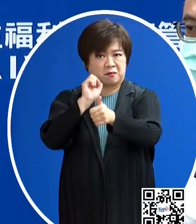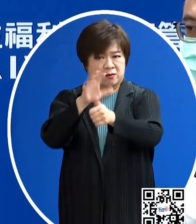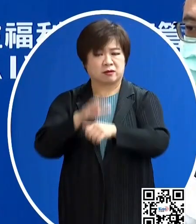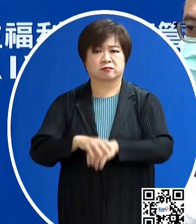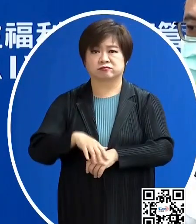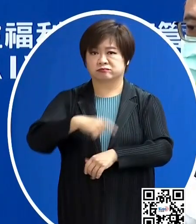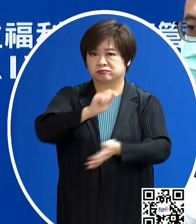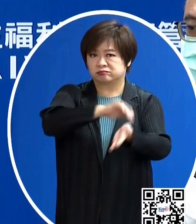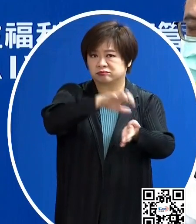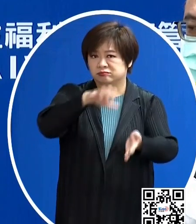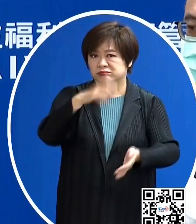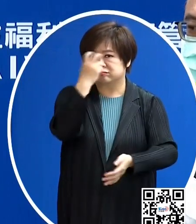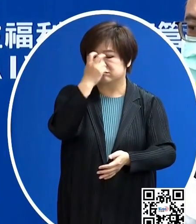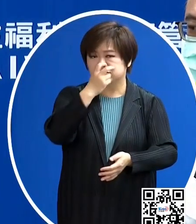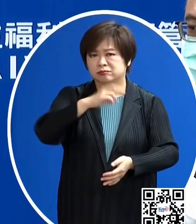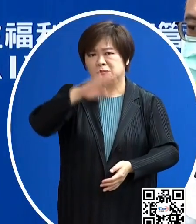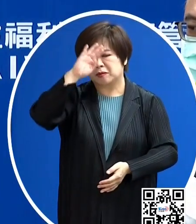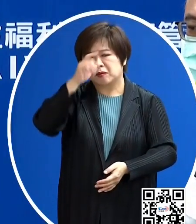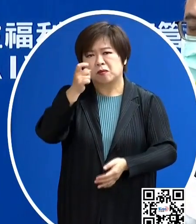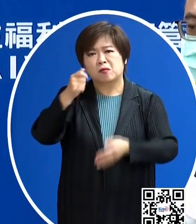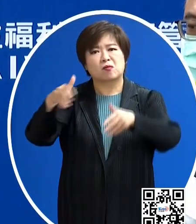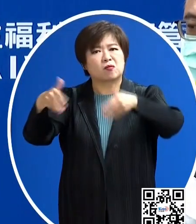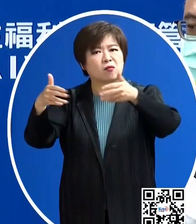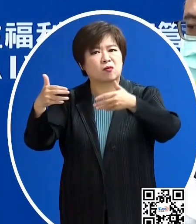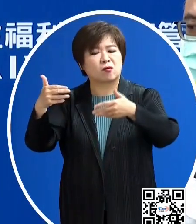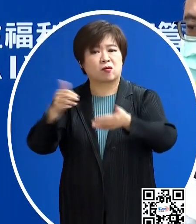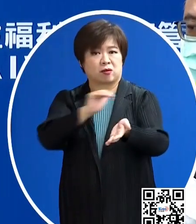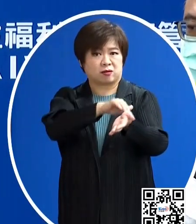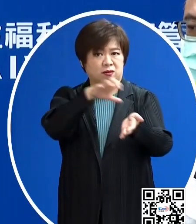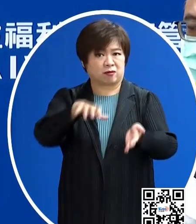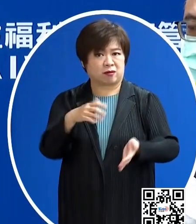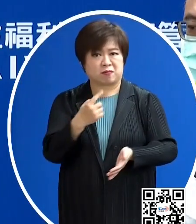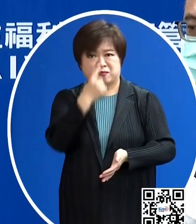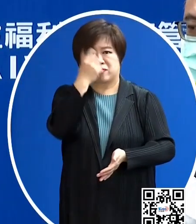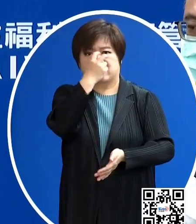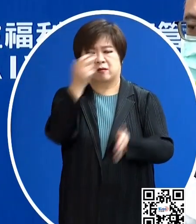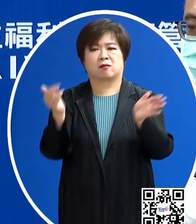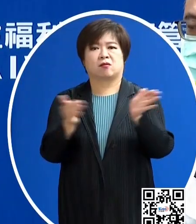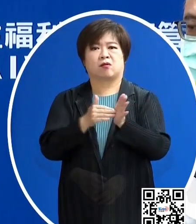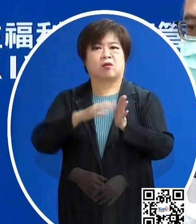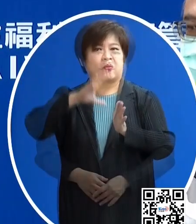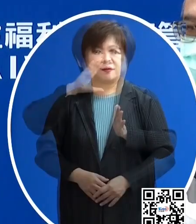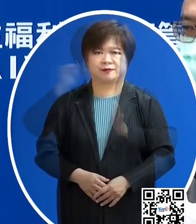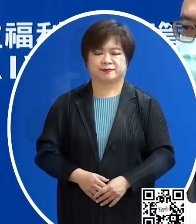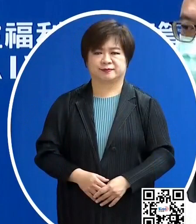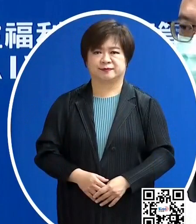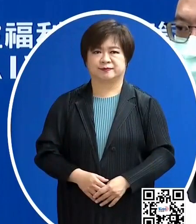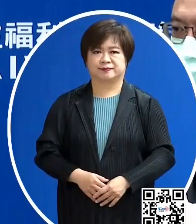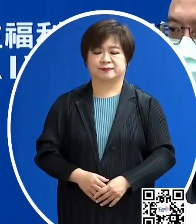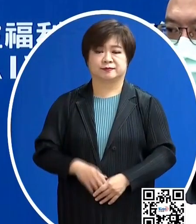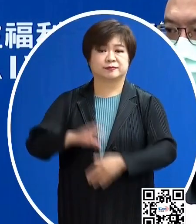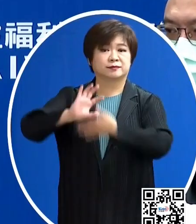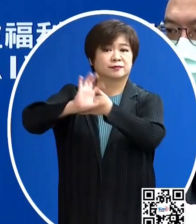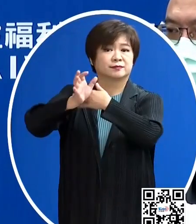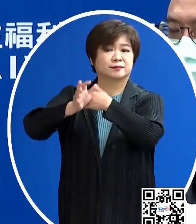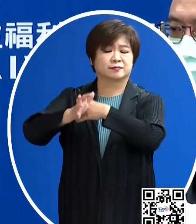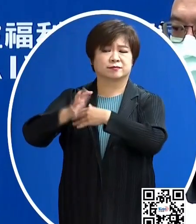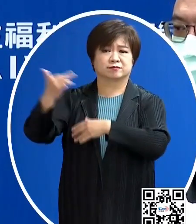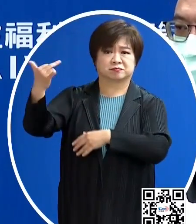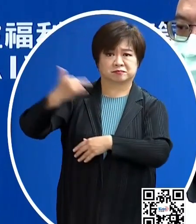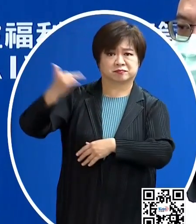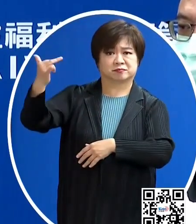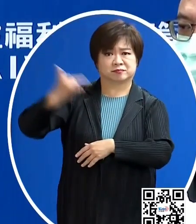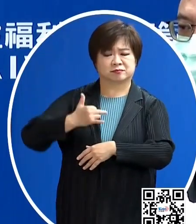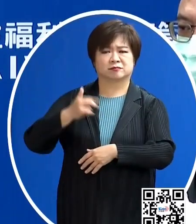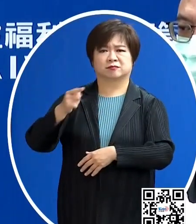采检症状是轻症的人，医院采检后请一律回家等待报告。境外移入一直维持